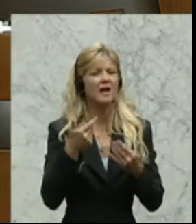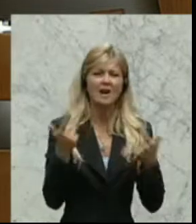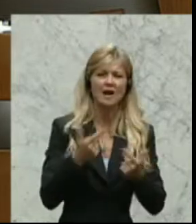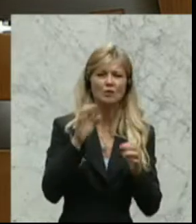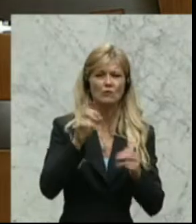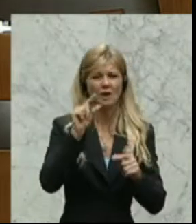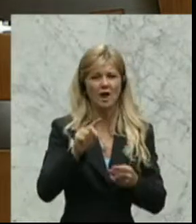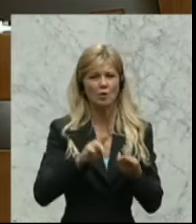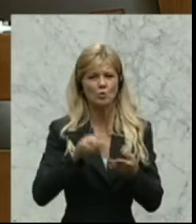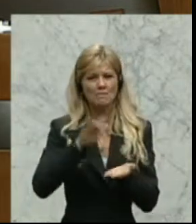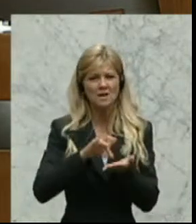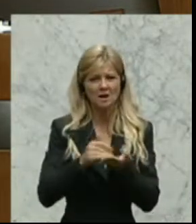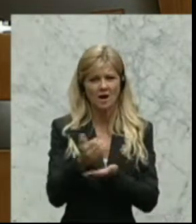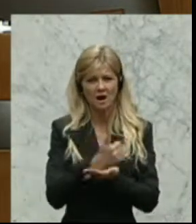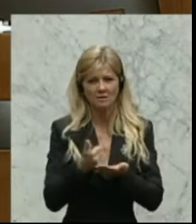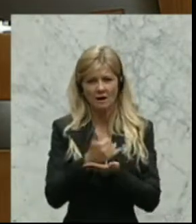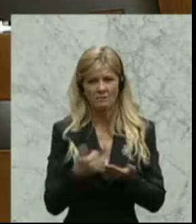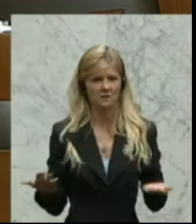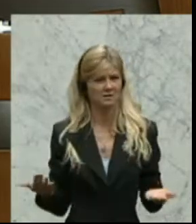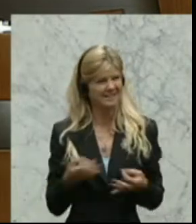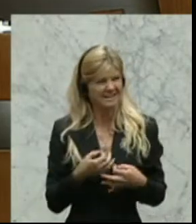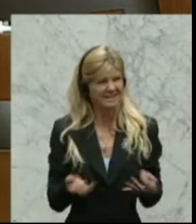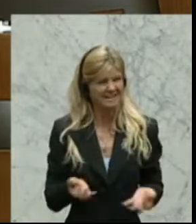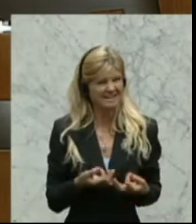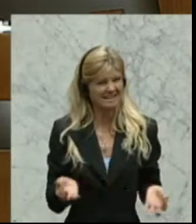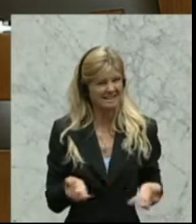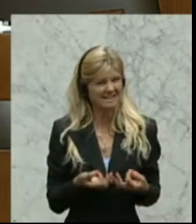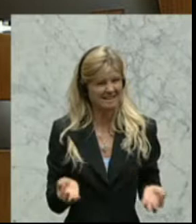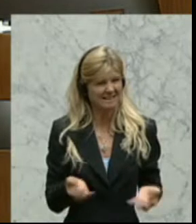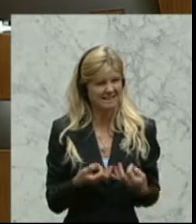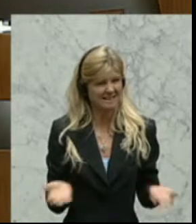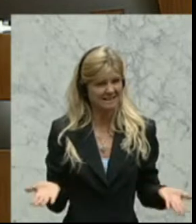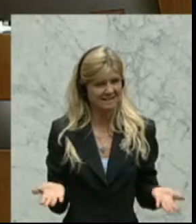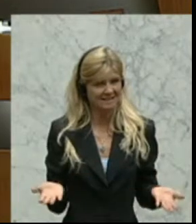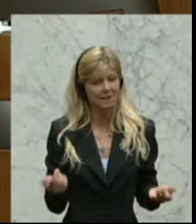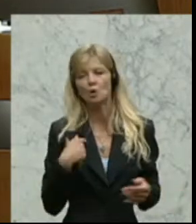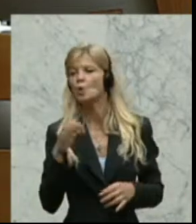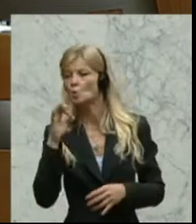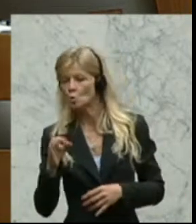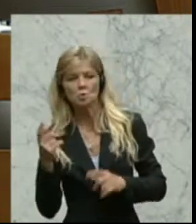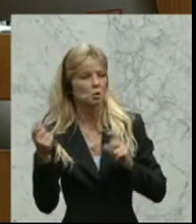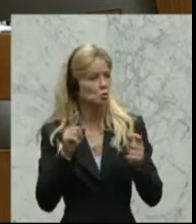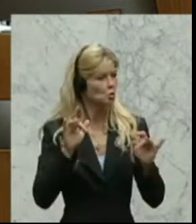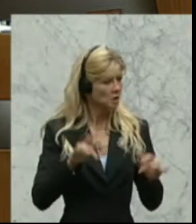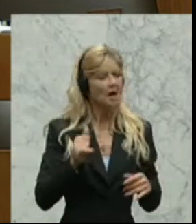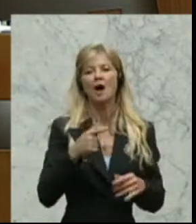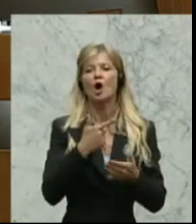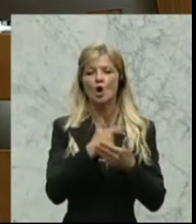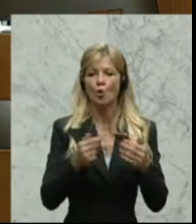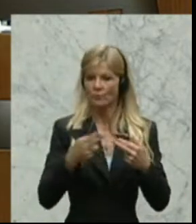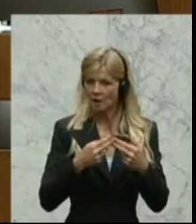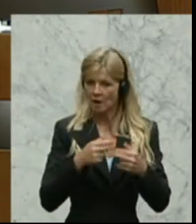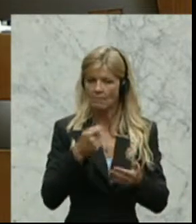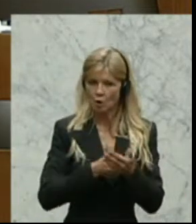Nichts. Es sind gute Ansätze da, was die Lohnnebenkostensenkung betrifft, die noch zu gering ausfallen, da gebe ich Ihnen recht, da haben Sie unsere